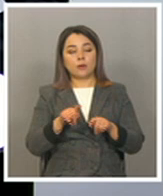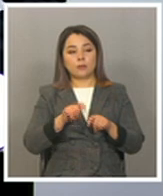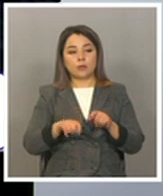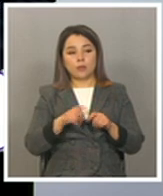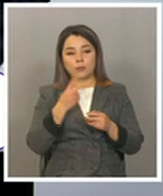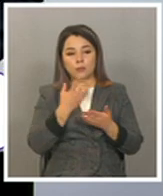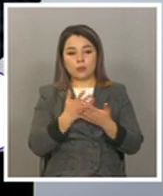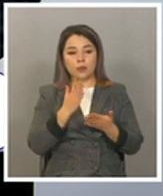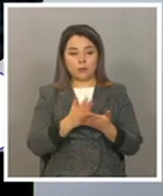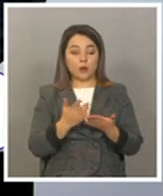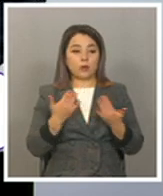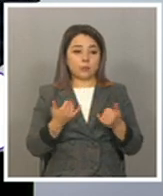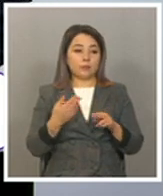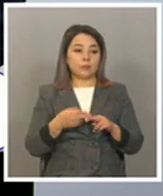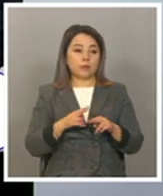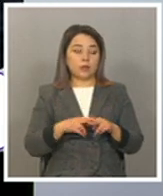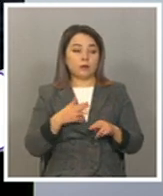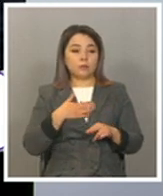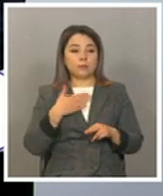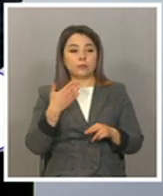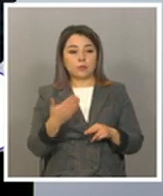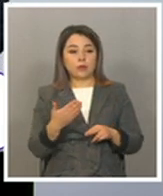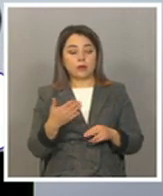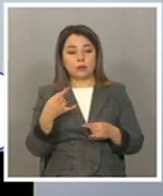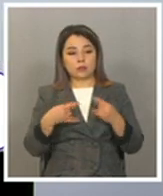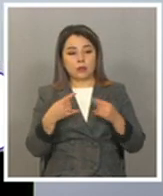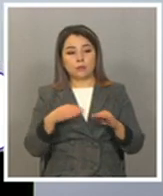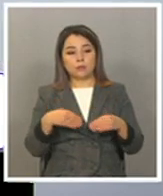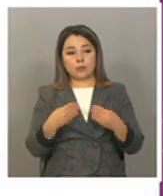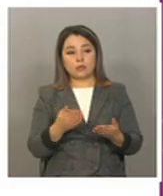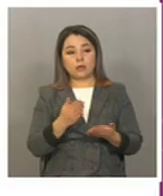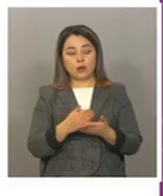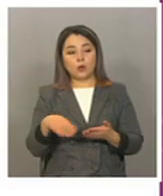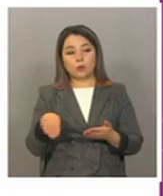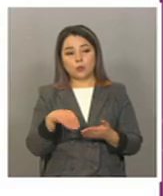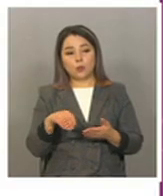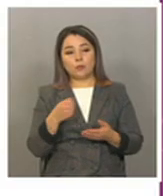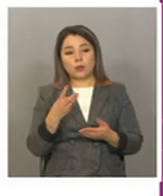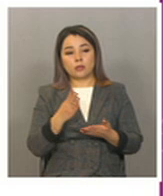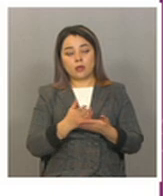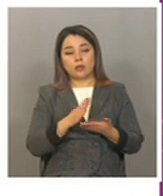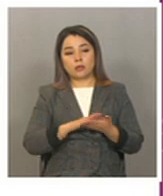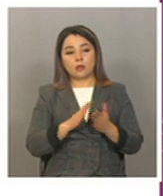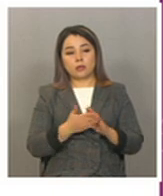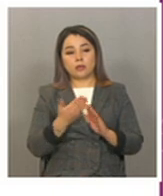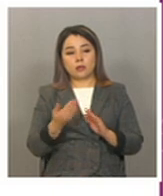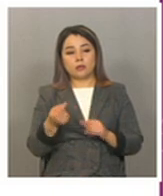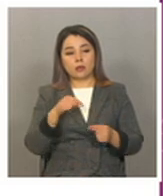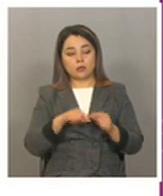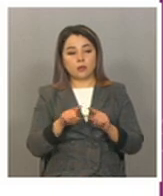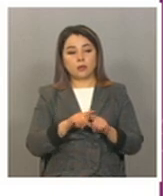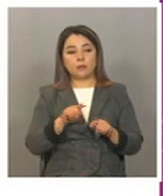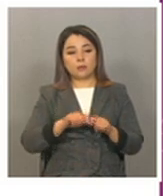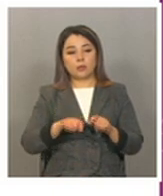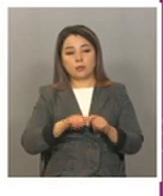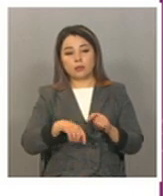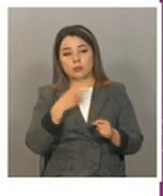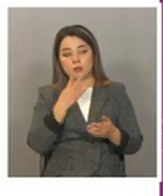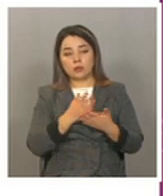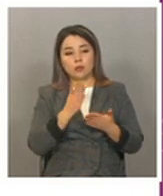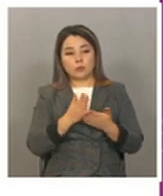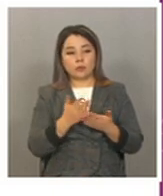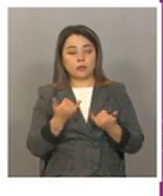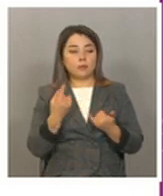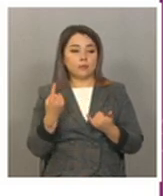еді. Бізде сіздермен бірге экранда берілген топырақтың бірнеше кескіндерін бір-бірімен салыстырып өтейік. Ендіше